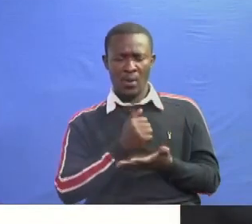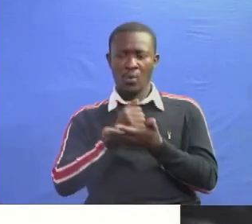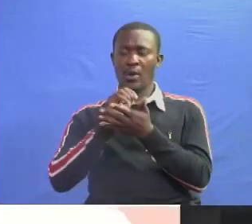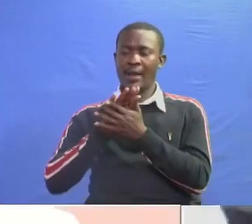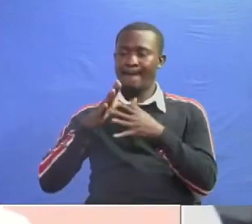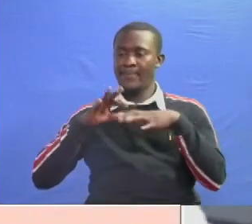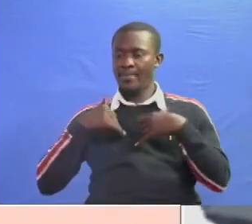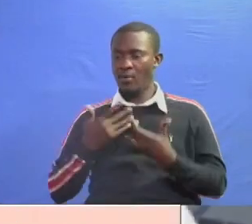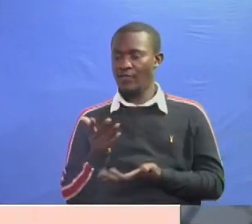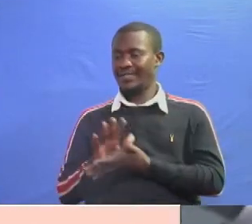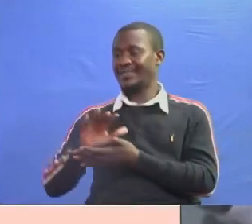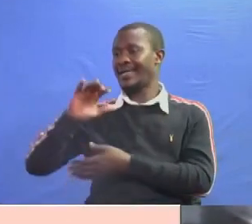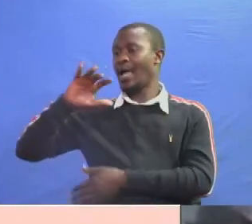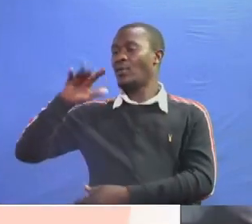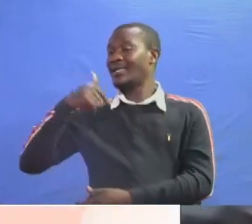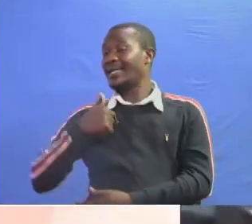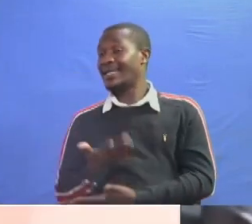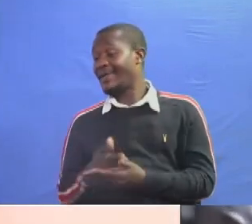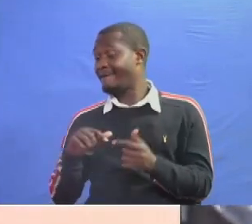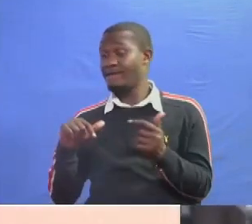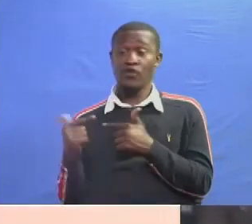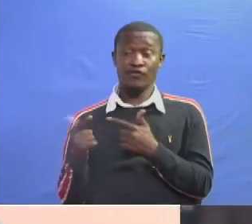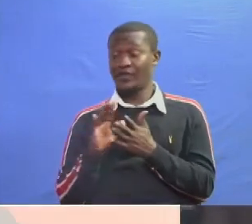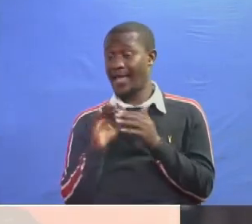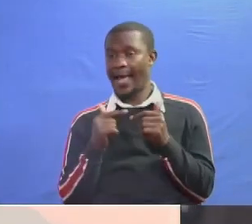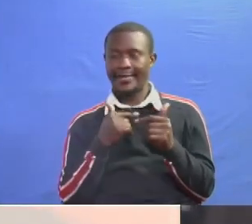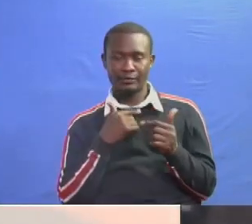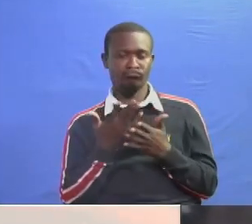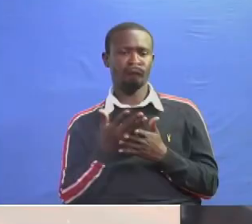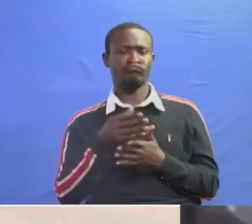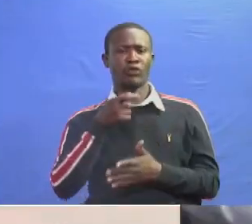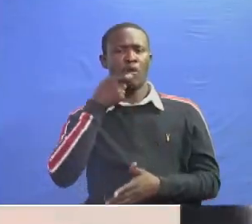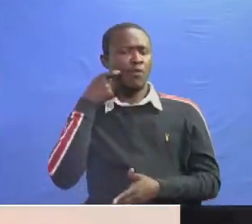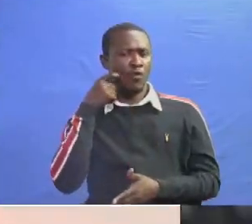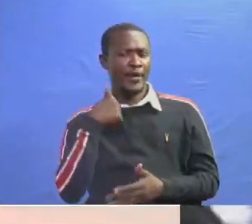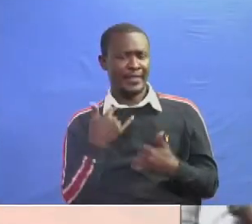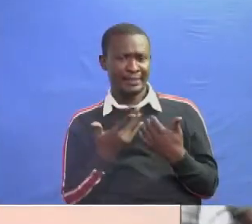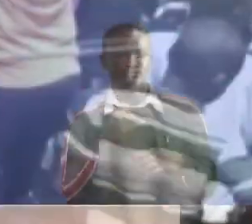jamii ya kaunti hiyo, hususan katika vita dhidi ya mihadarati inayosababishwa na ukosefu wa ajira.